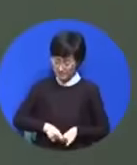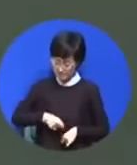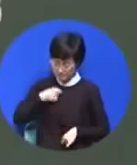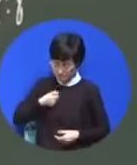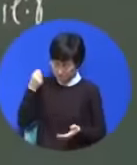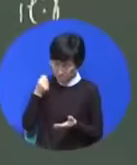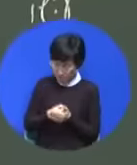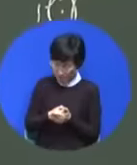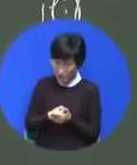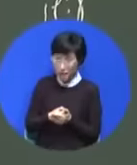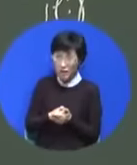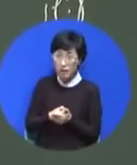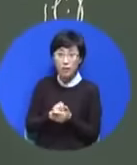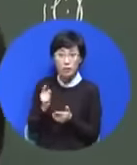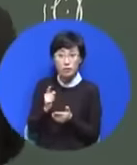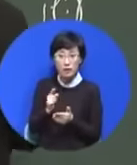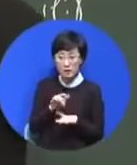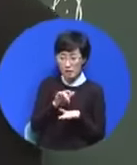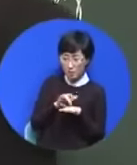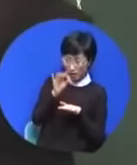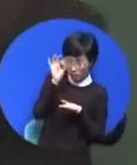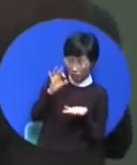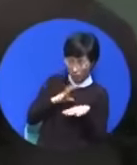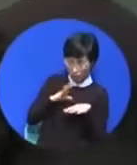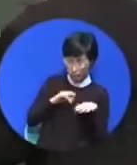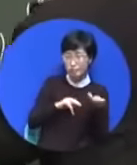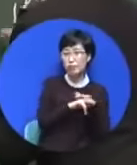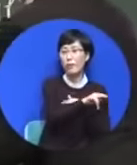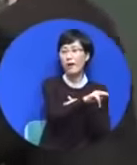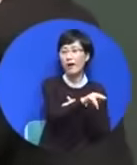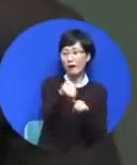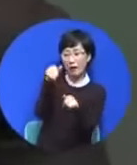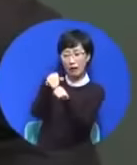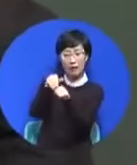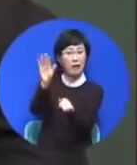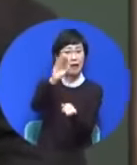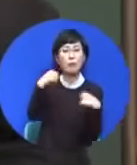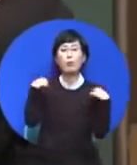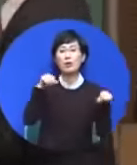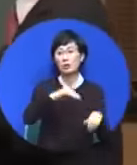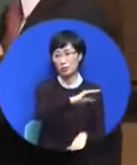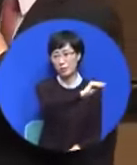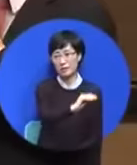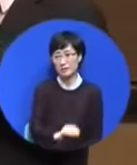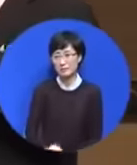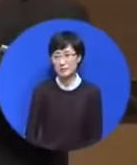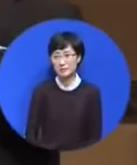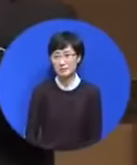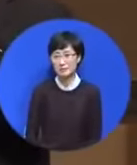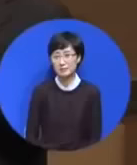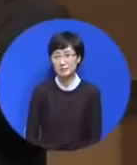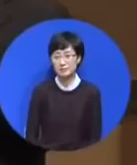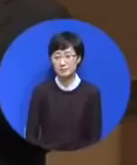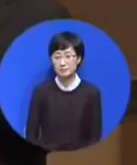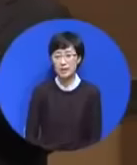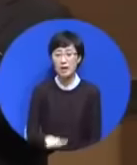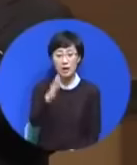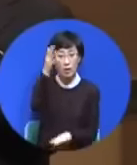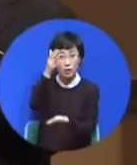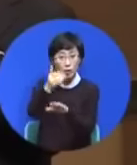도망가 어렵지 않아요 보세요 지금 로마도